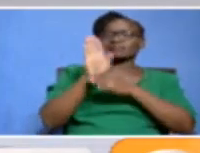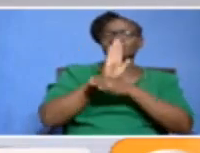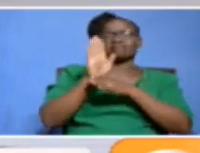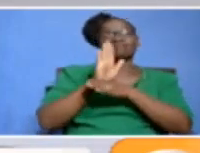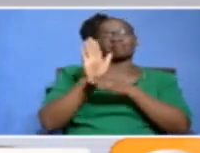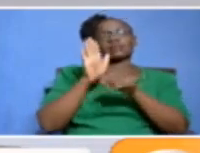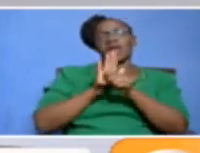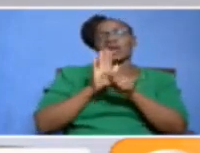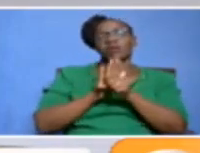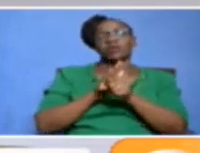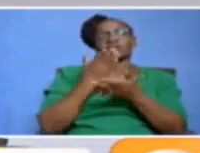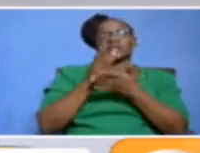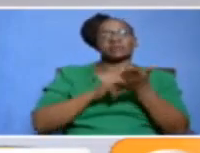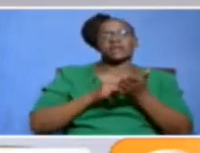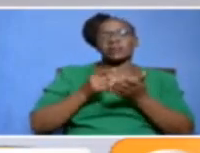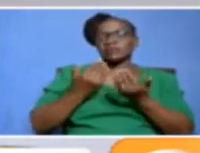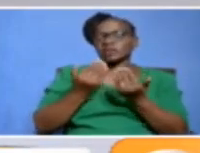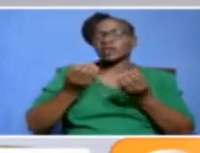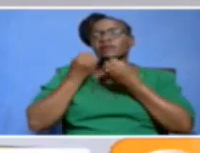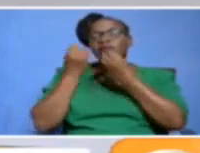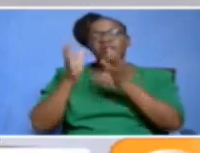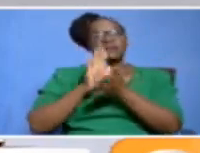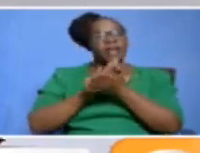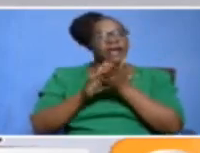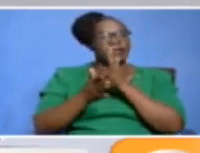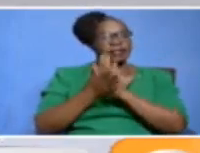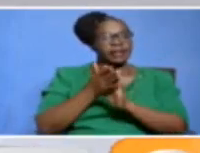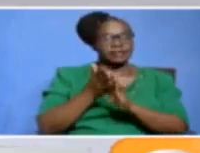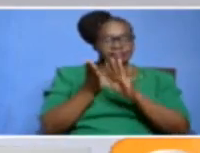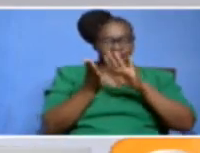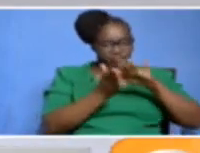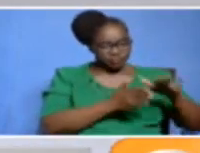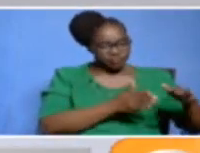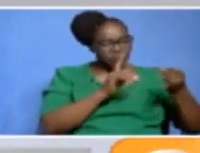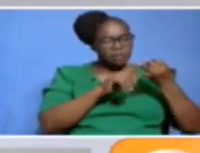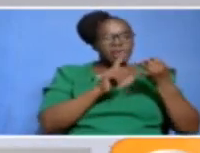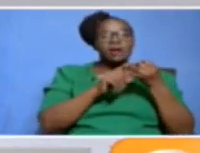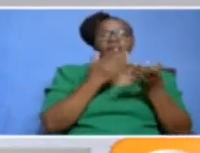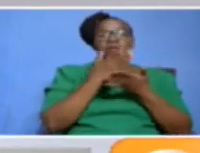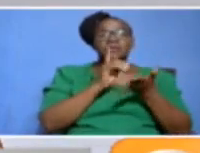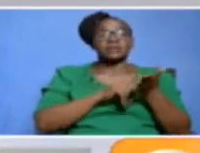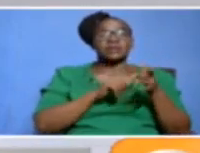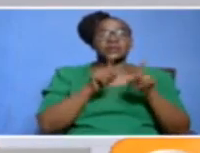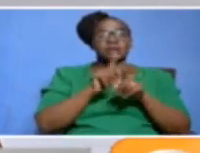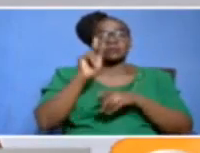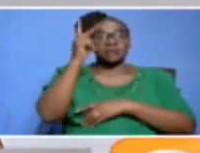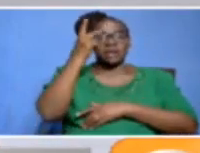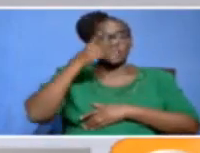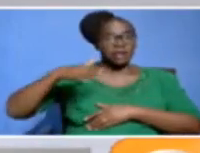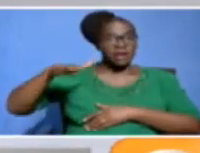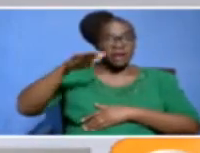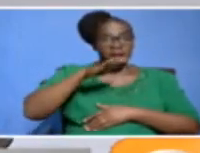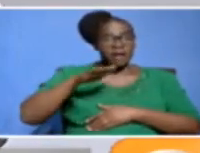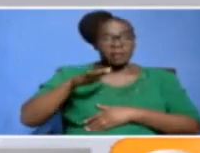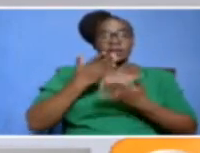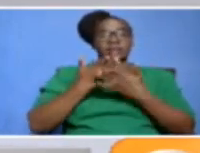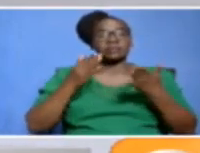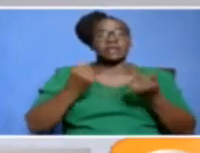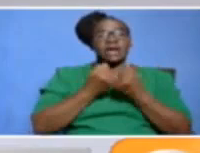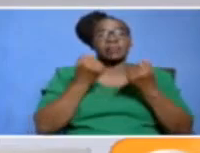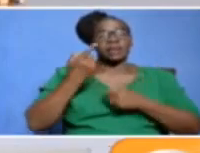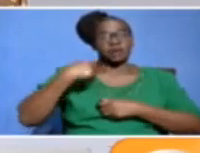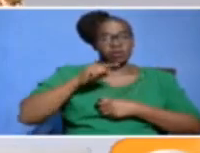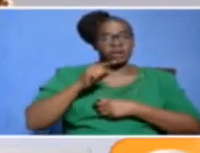sana. Kiasi kwa hakwambii na ndio unakwenda. Jambo la pili, kuna ushirikina ambao hapa Kenya upo sana tu, lakini sisi tunaufumbia